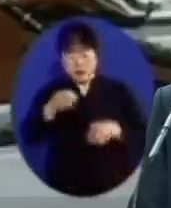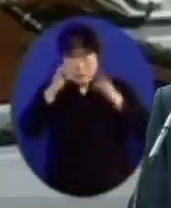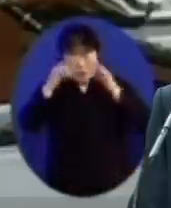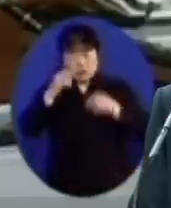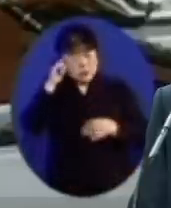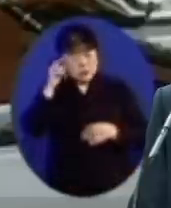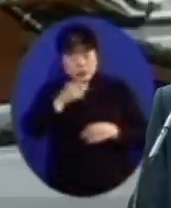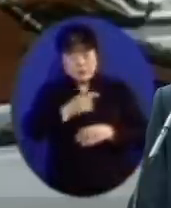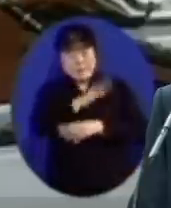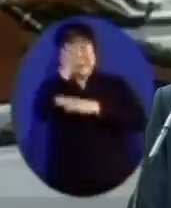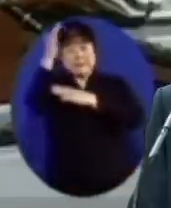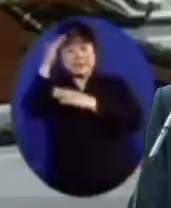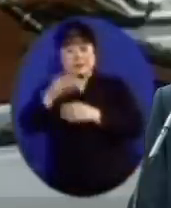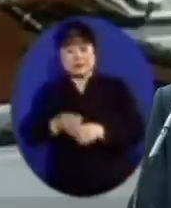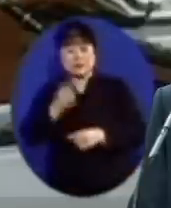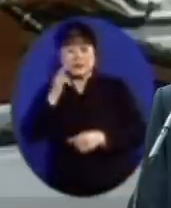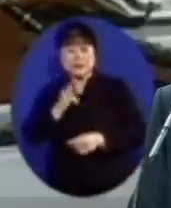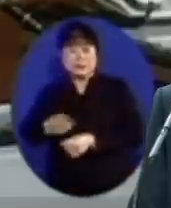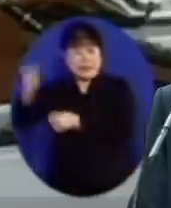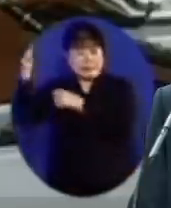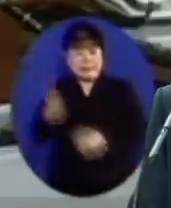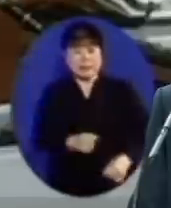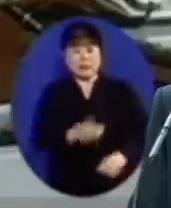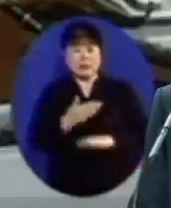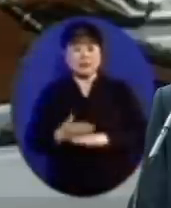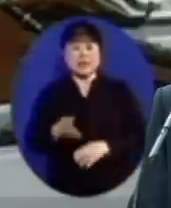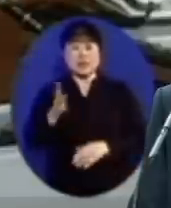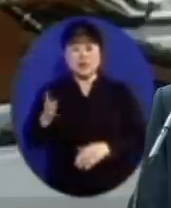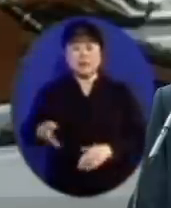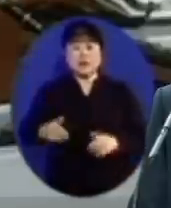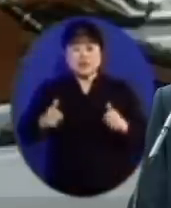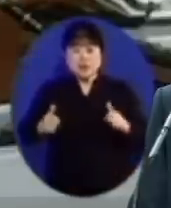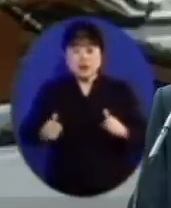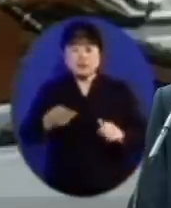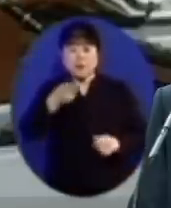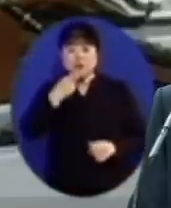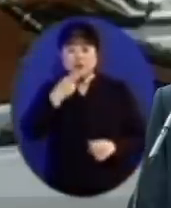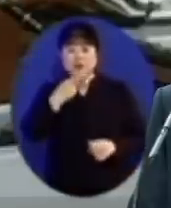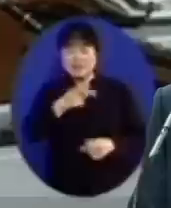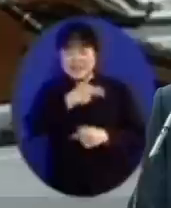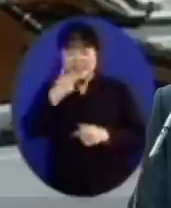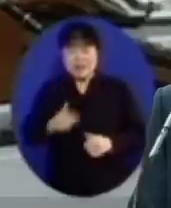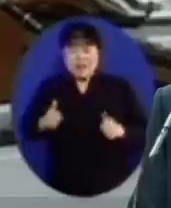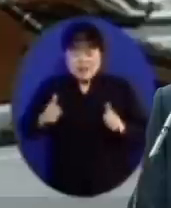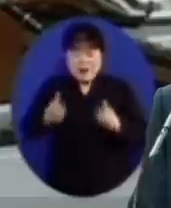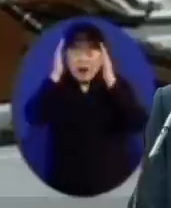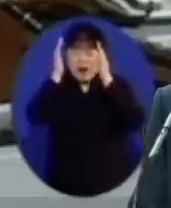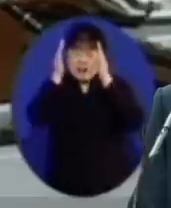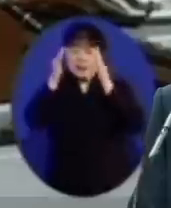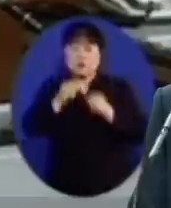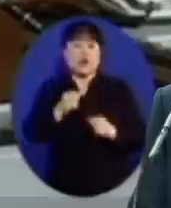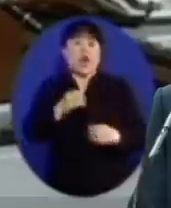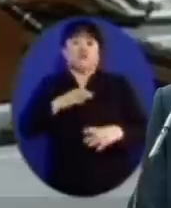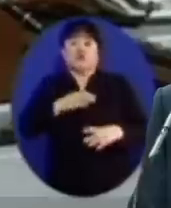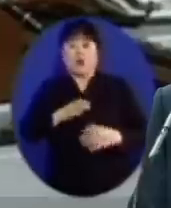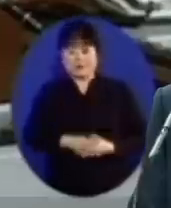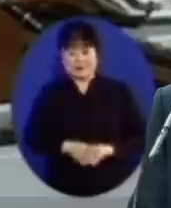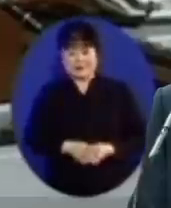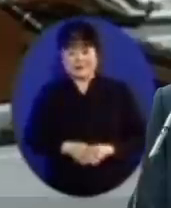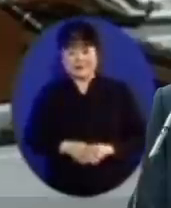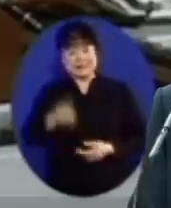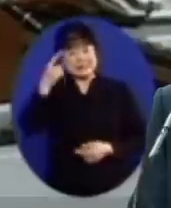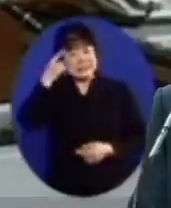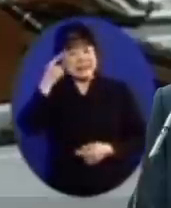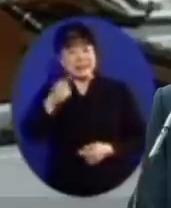펀쩍 나도록 때립니다. 그래서 다른 과목은 열심히 공부 안 해도 그 과목만은 눈이 빠지도록 공부를 했습니다. 그러면서 늘